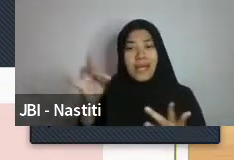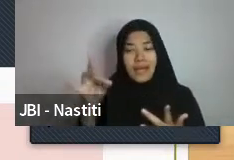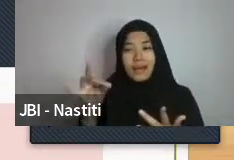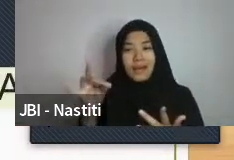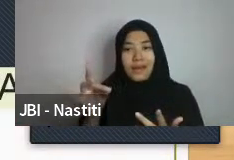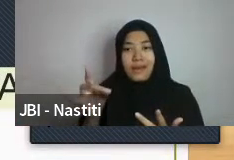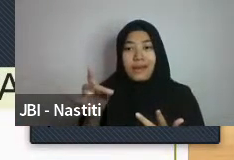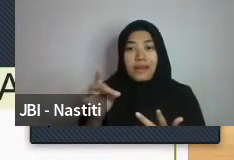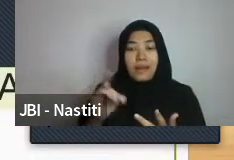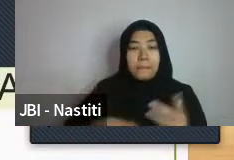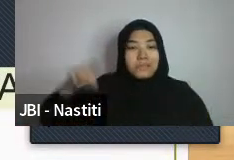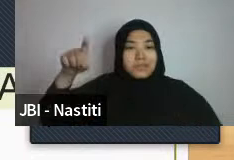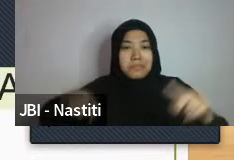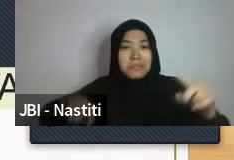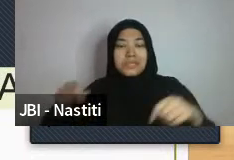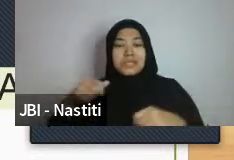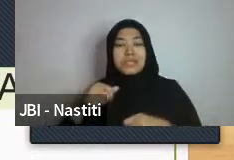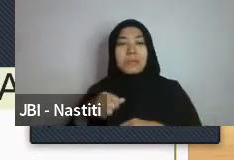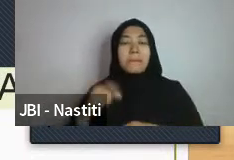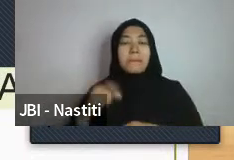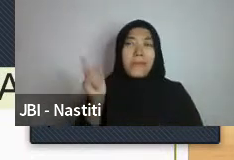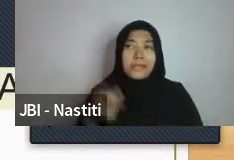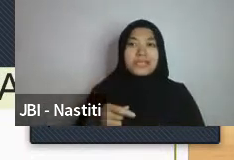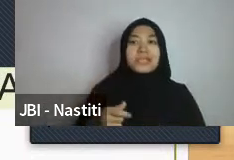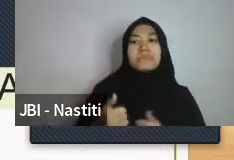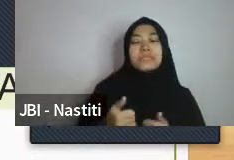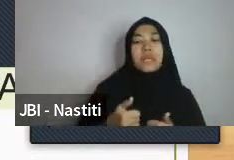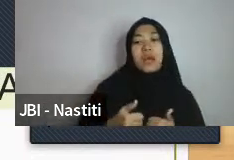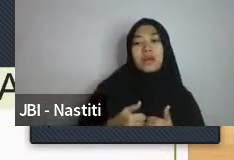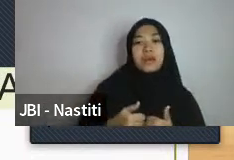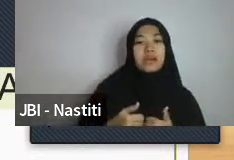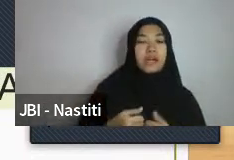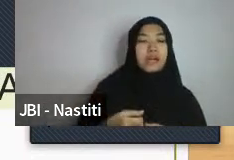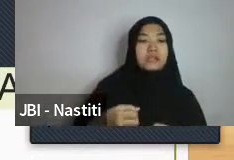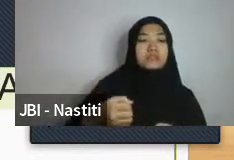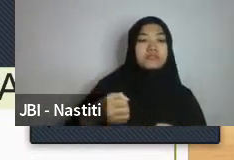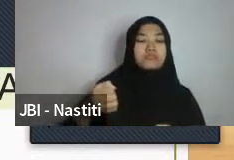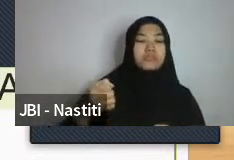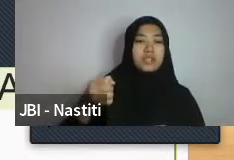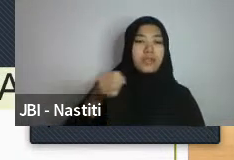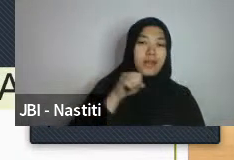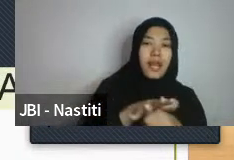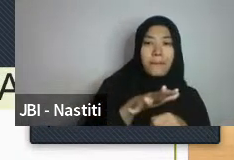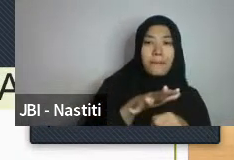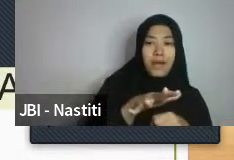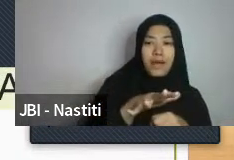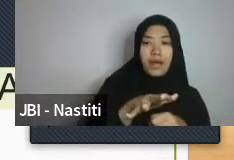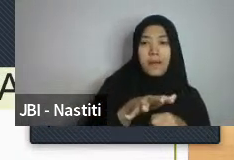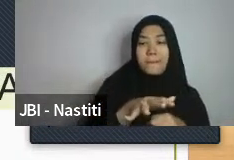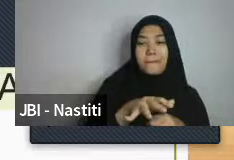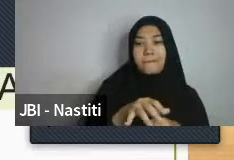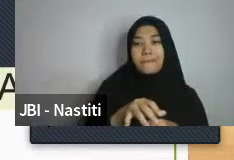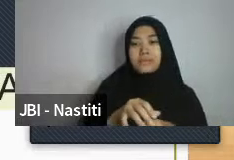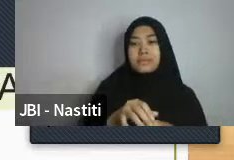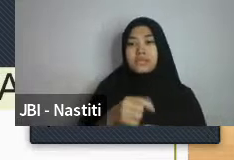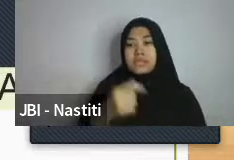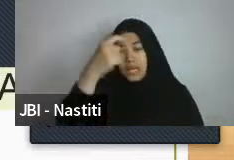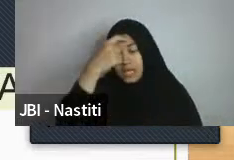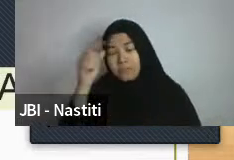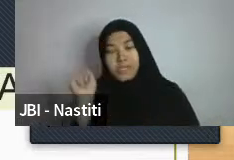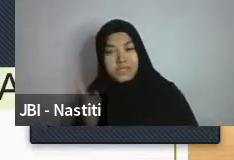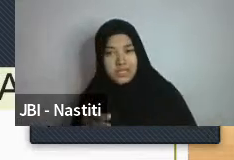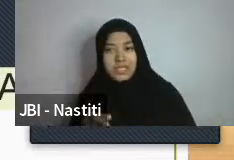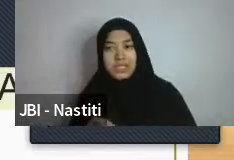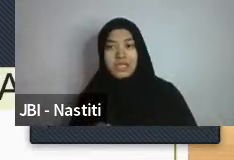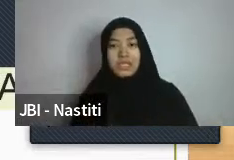mengalami. Nah ini kalau dilihat piramida pelayanan perawatan kesehatan jiwa di